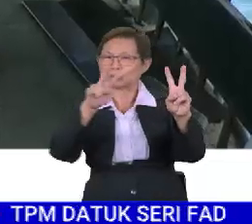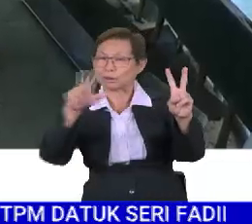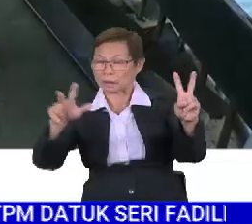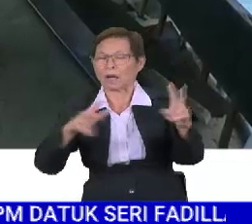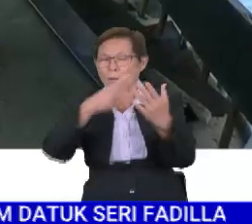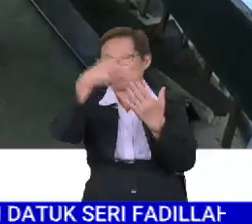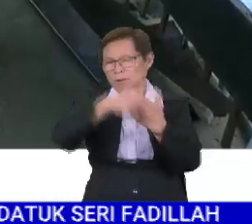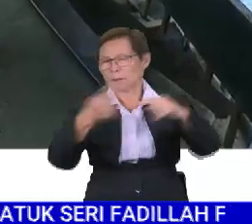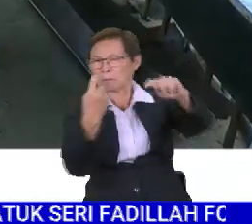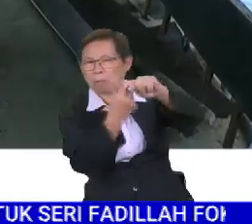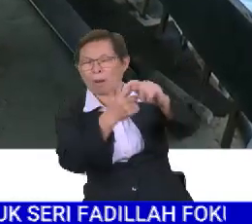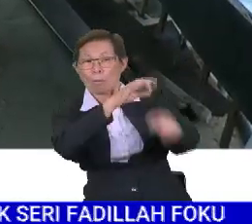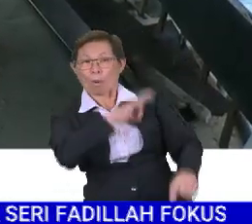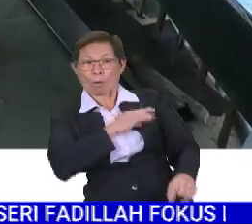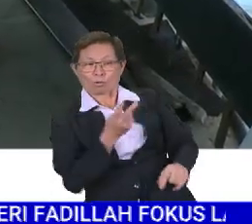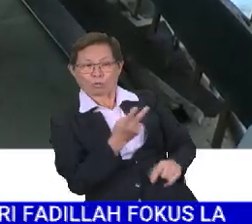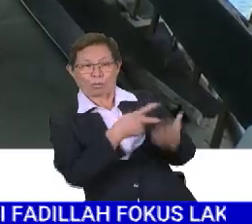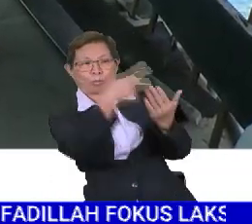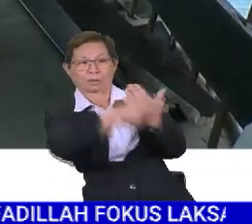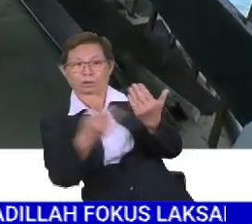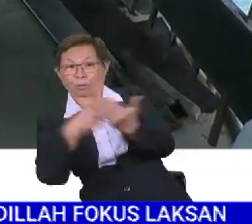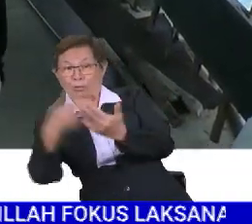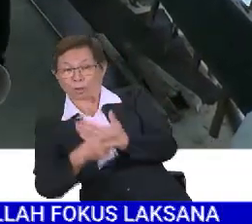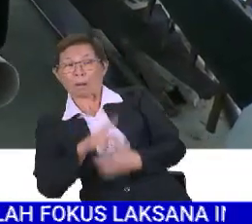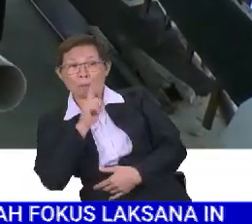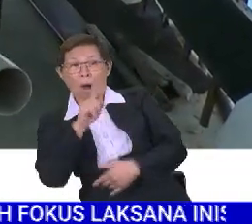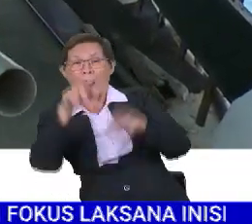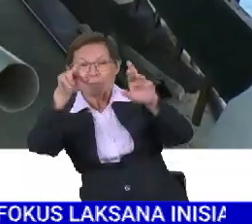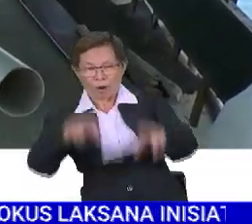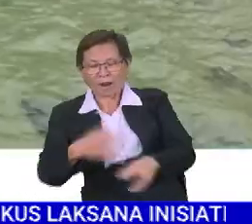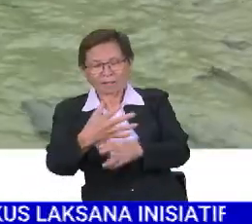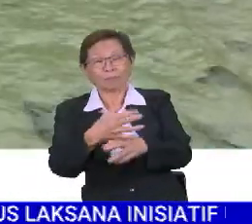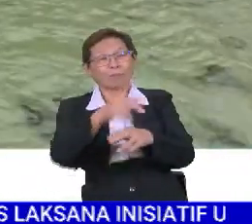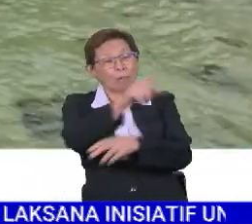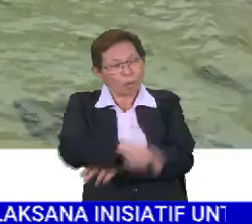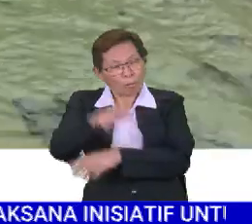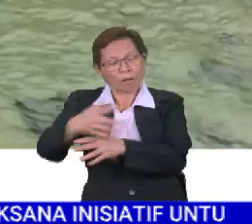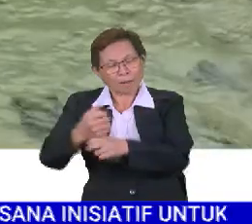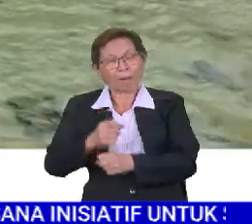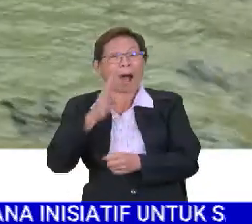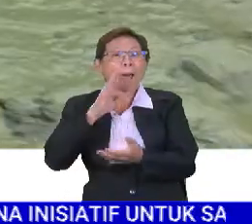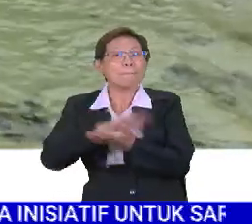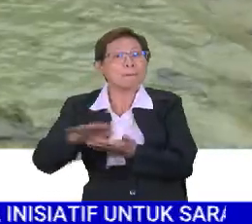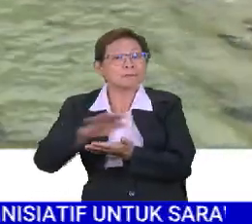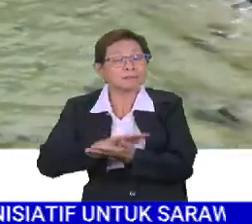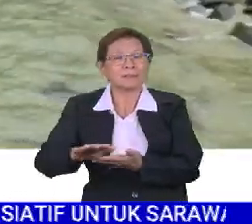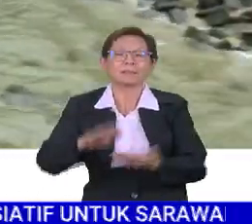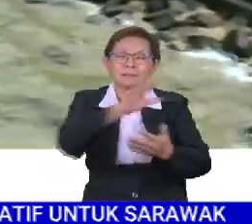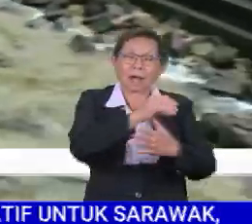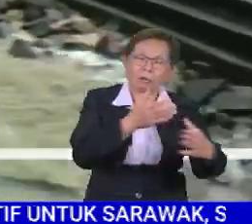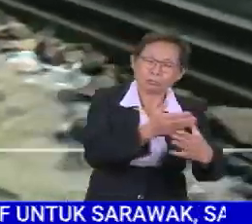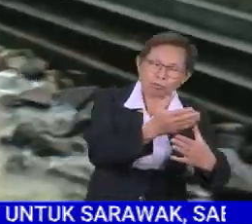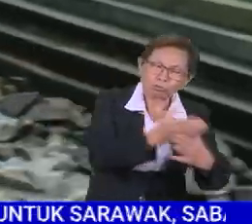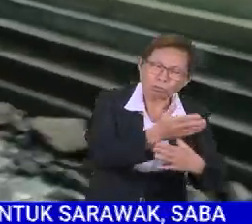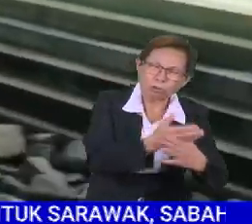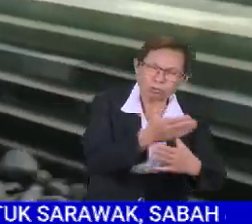manfaat daripada kedua proyek itu bagi memastikan penduduk mendapat bakalan air bersih dan terawat selain mengatasi isu gangguan